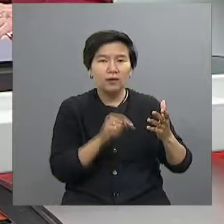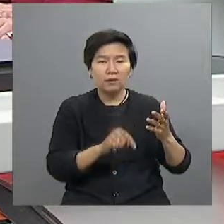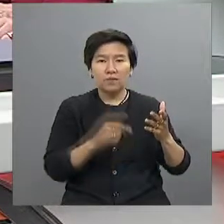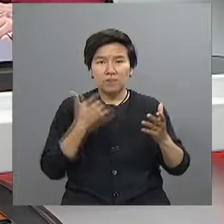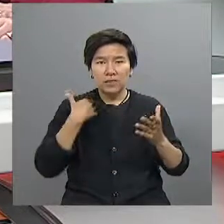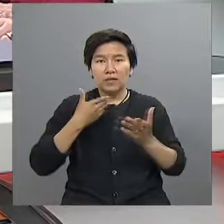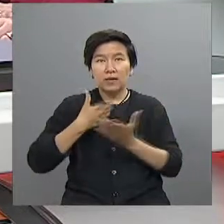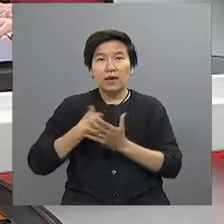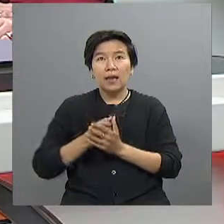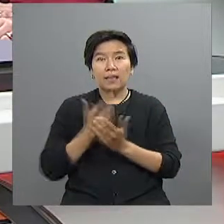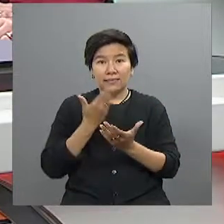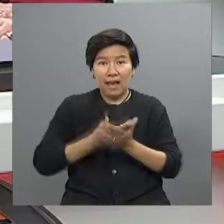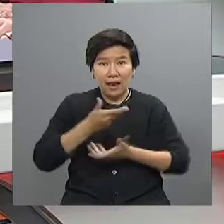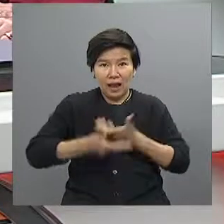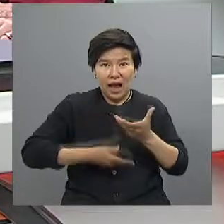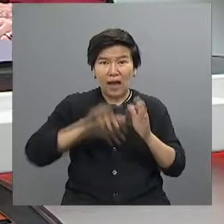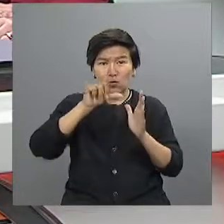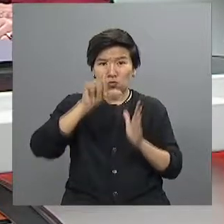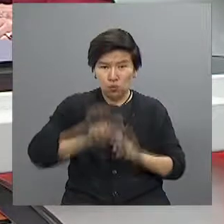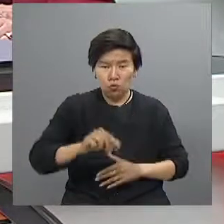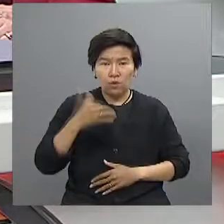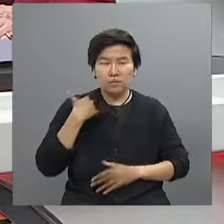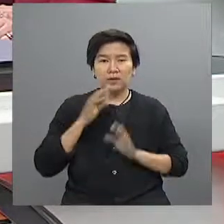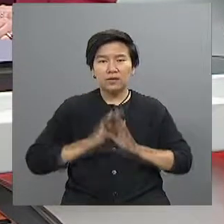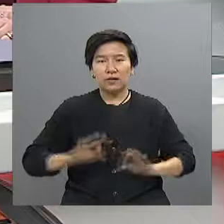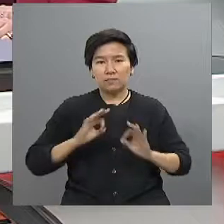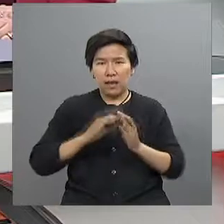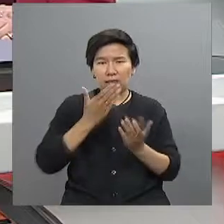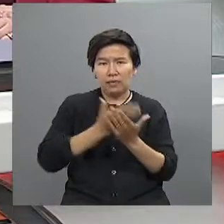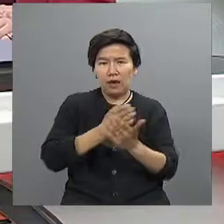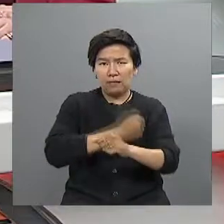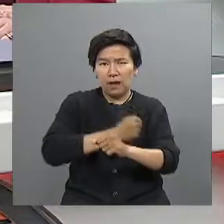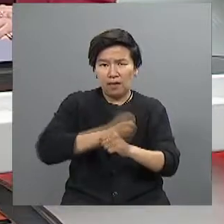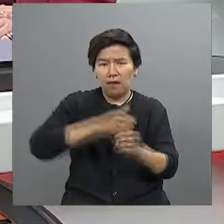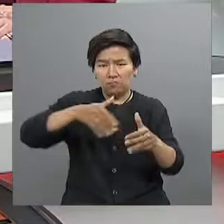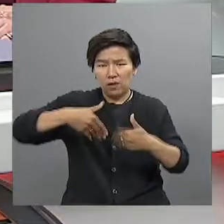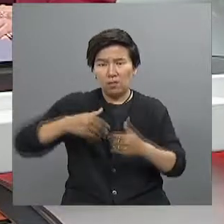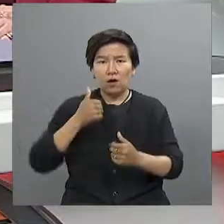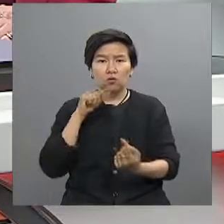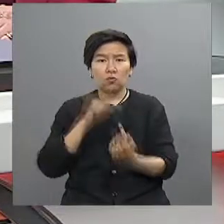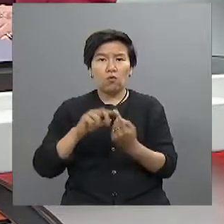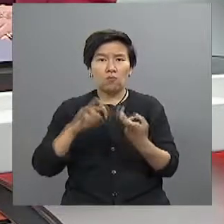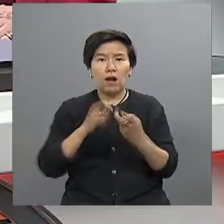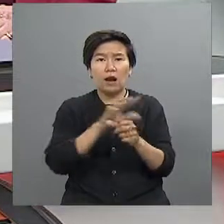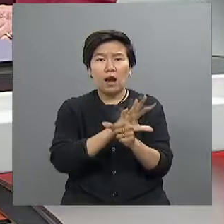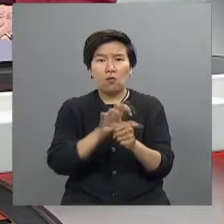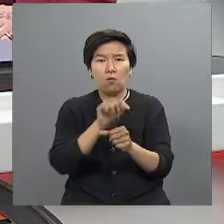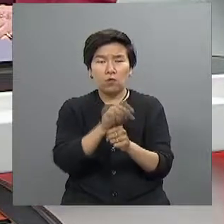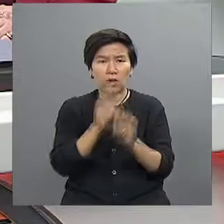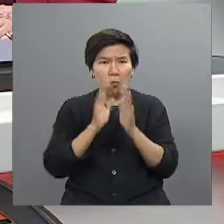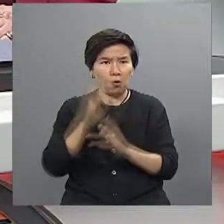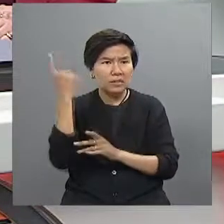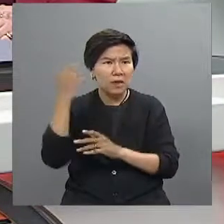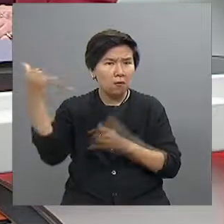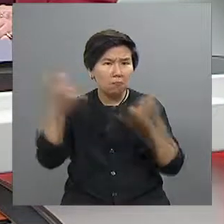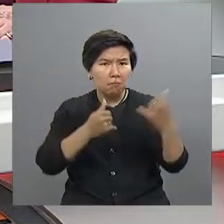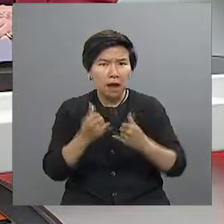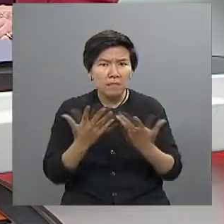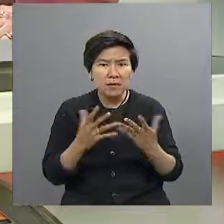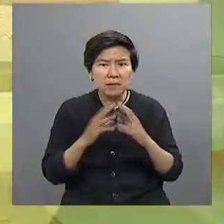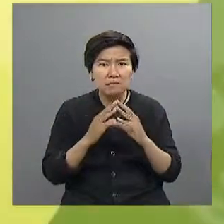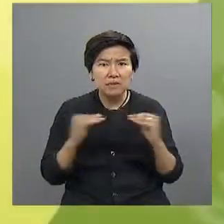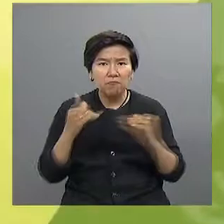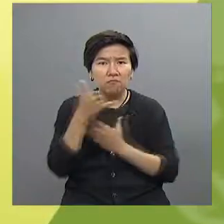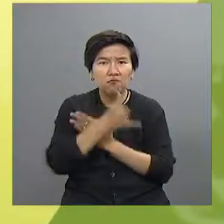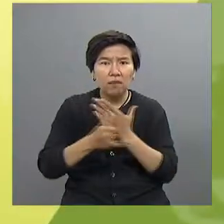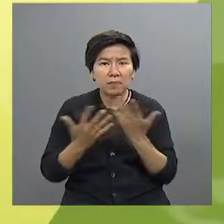ายที่ถูกลงนะครับเพื่อพยุงรายได้ในช่วงสถานการณ์โควิด-19 ที่ไม่มีนักท่องเที่ยวชาวต่างชาตินะครับติดตามจากรายงานครับ